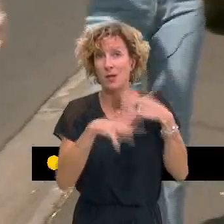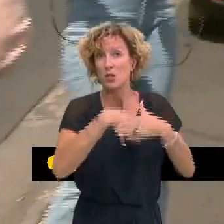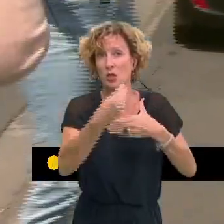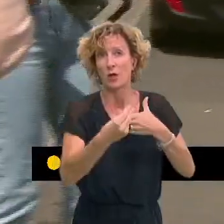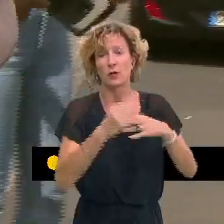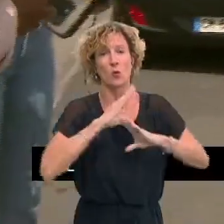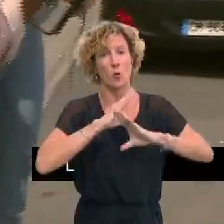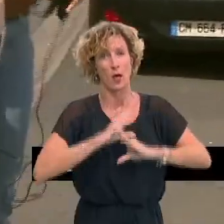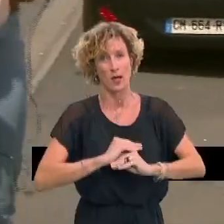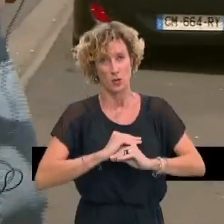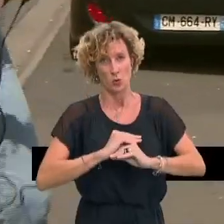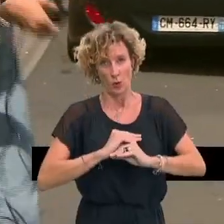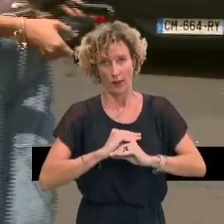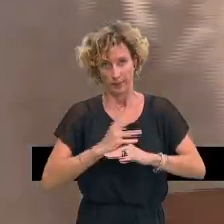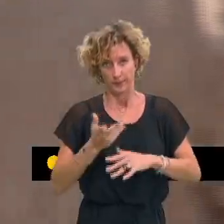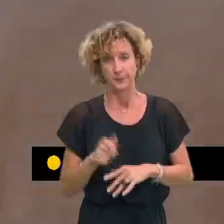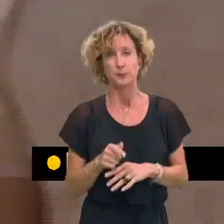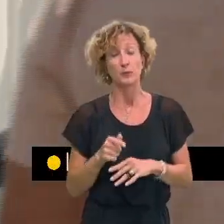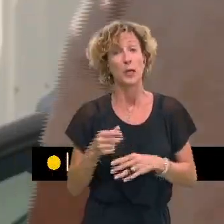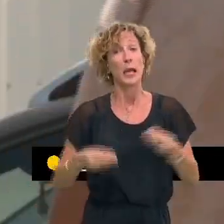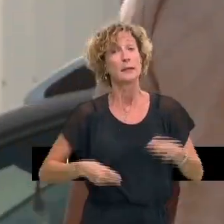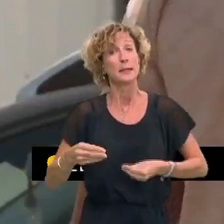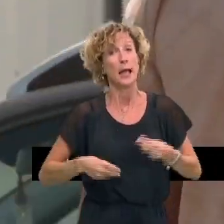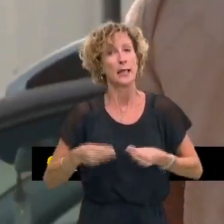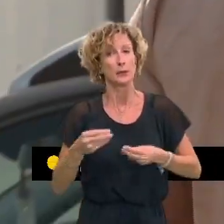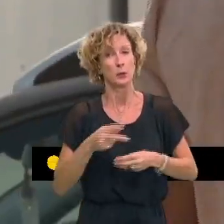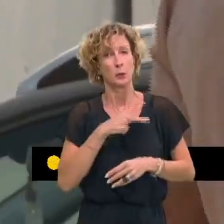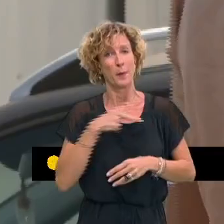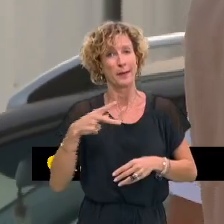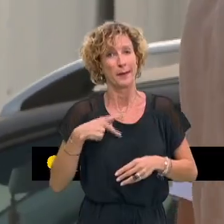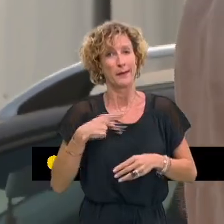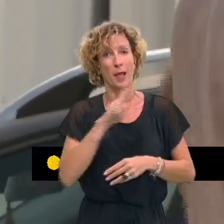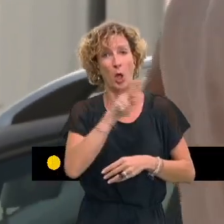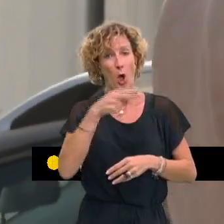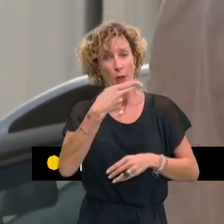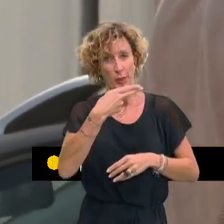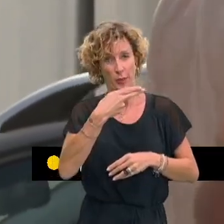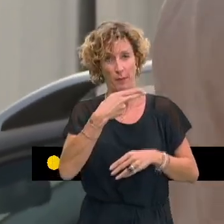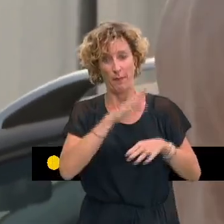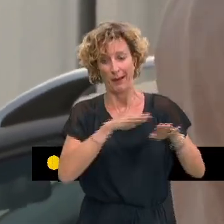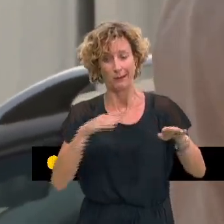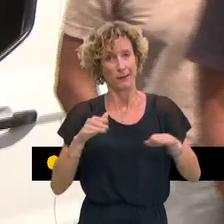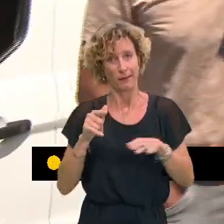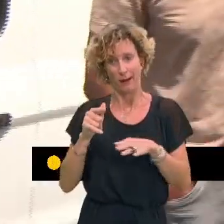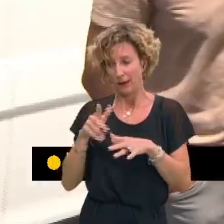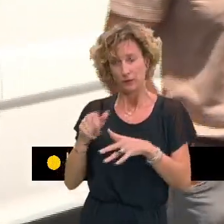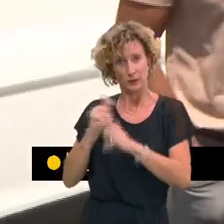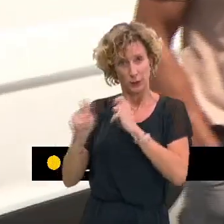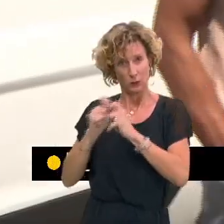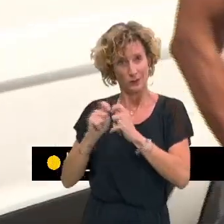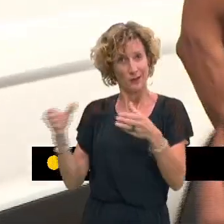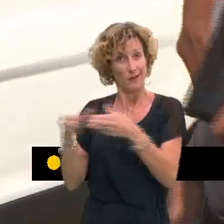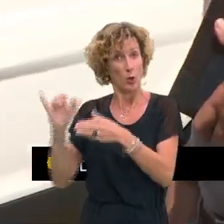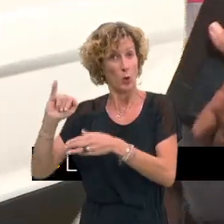Distribution, la maison mère de Run Market. La direction lui a annoncé l'accord verbal d'IBL d'entrer en négociation avec le groupe